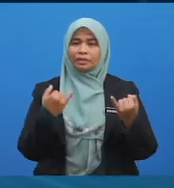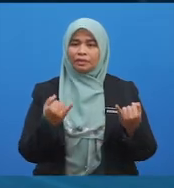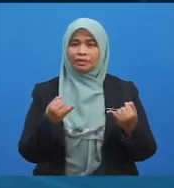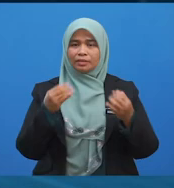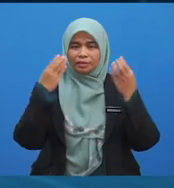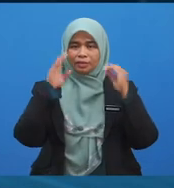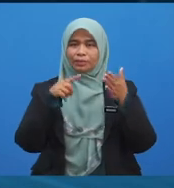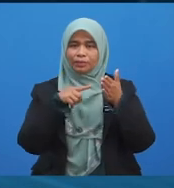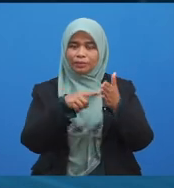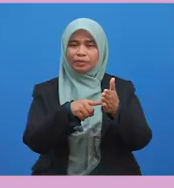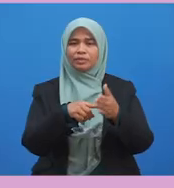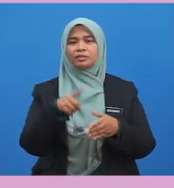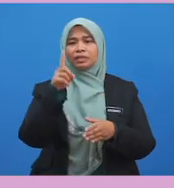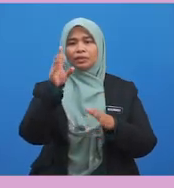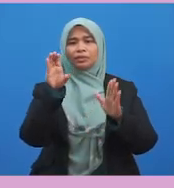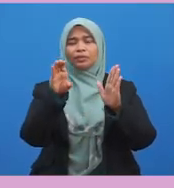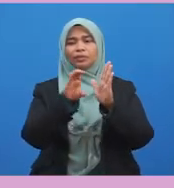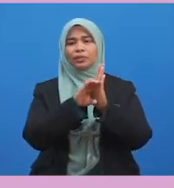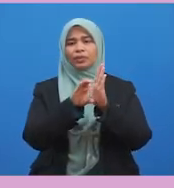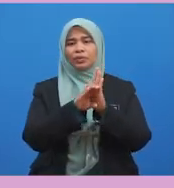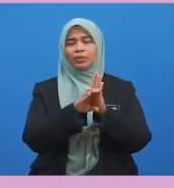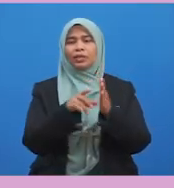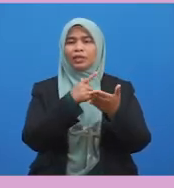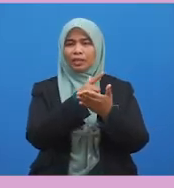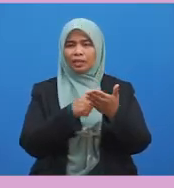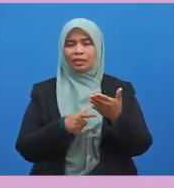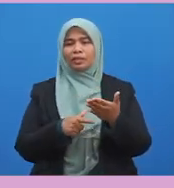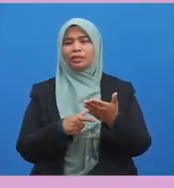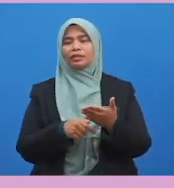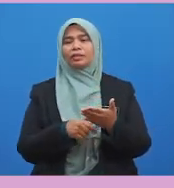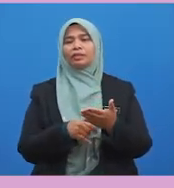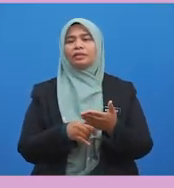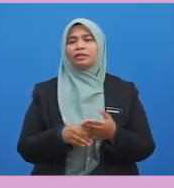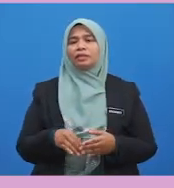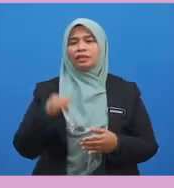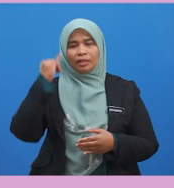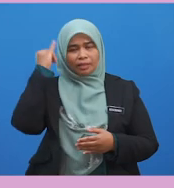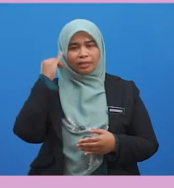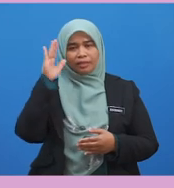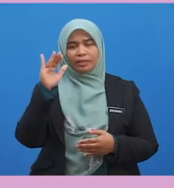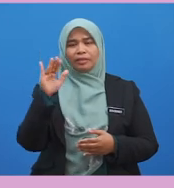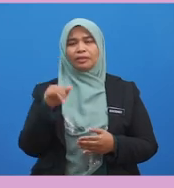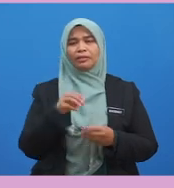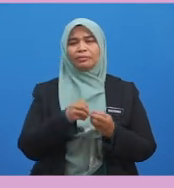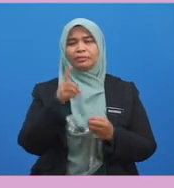Sekarang cikgu tunjukkan satu contoh lakaran perkembangan idea yang pertama.